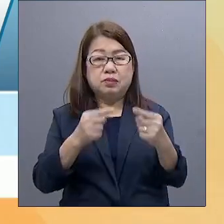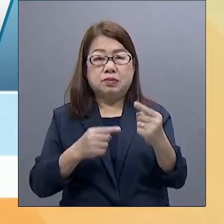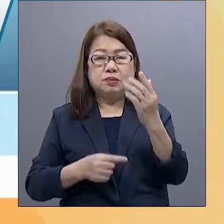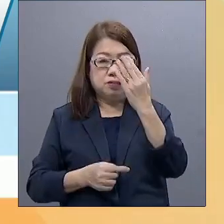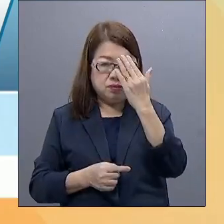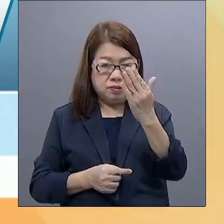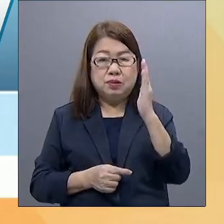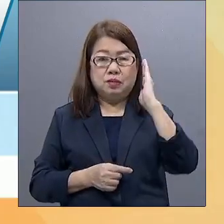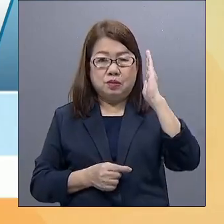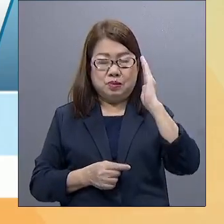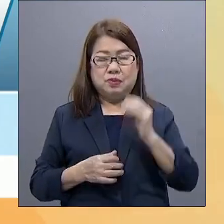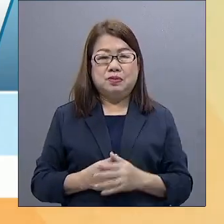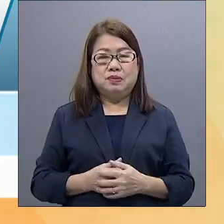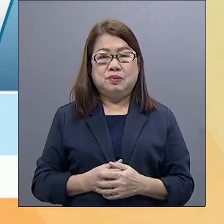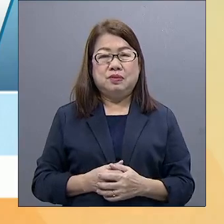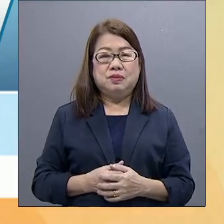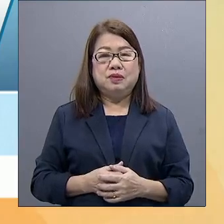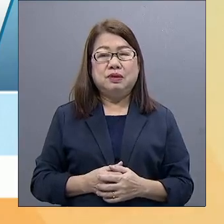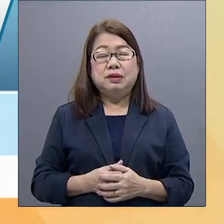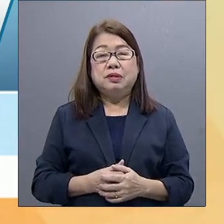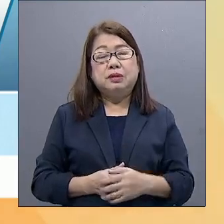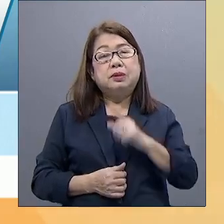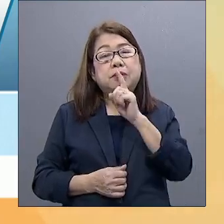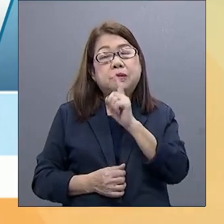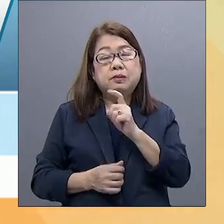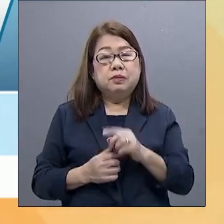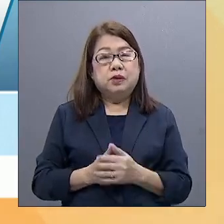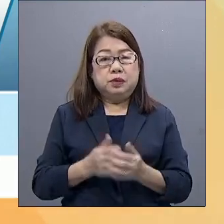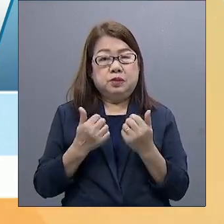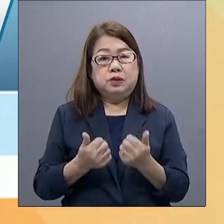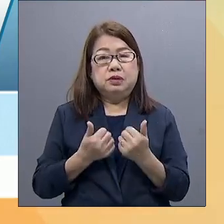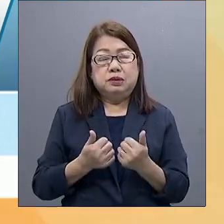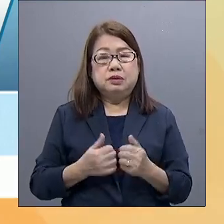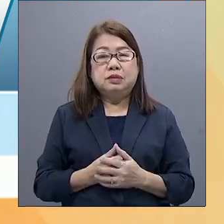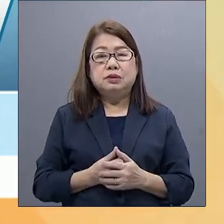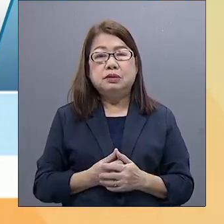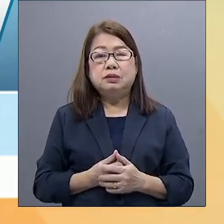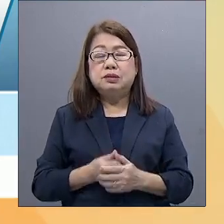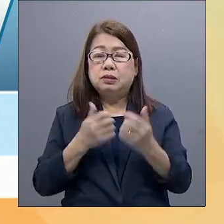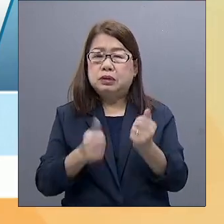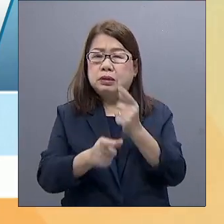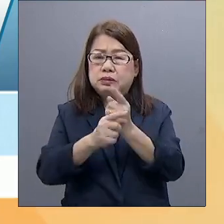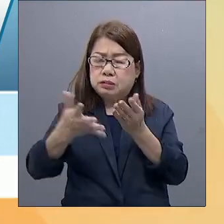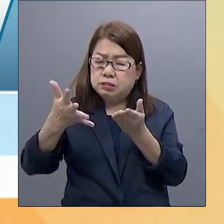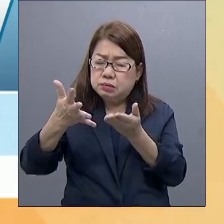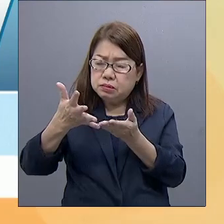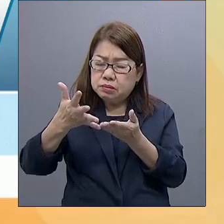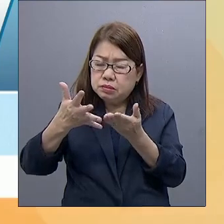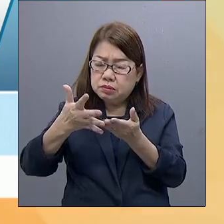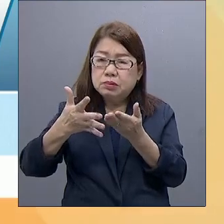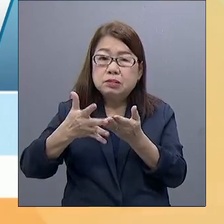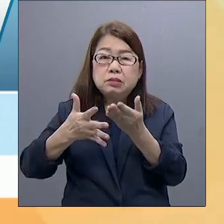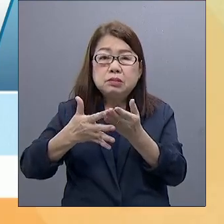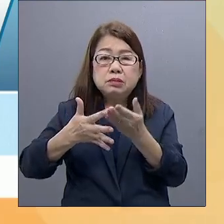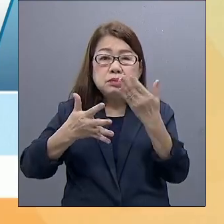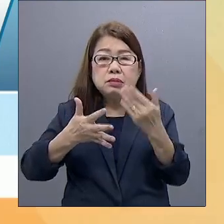าตยค่ณเปรยชตยใชมยครัถักษคุณปะราเม proposedับเข้าสู่ขั้นตอนใดที่เขาไปอ